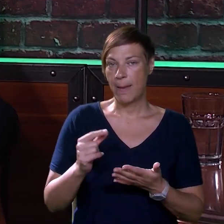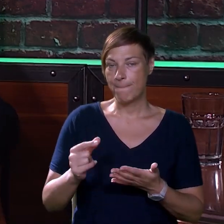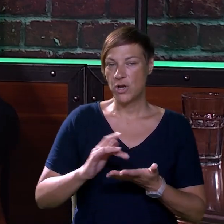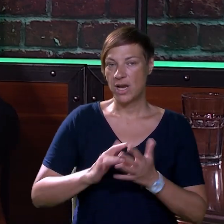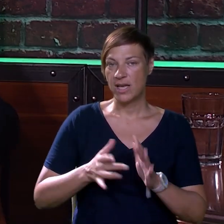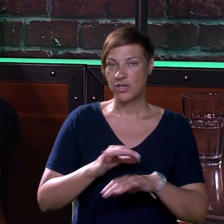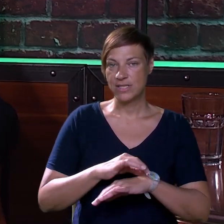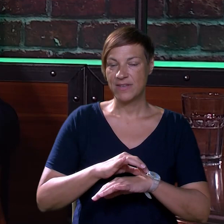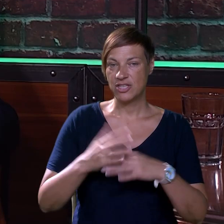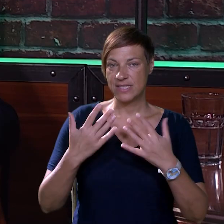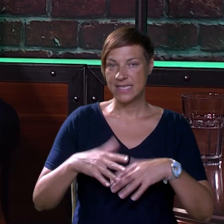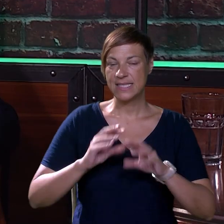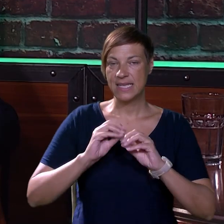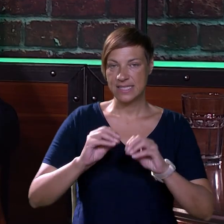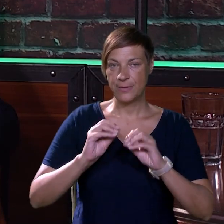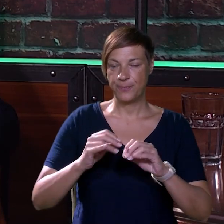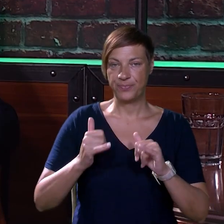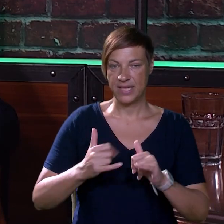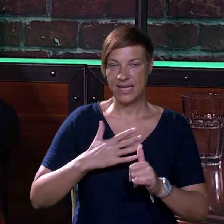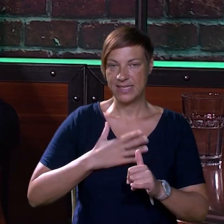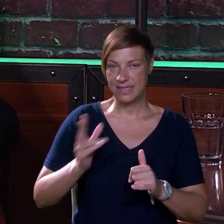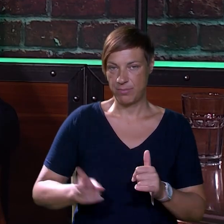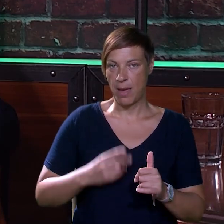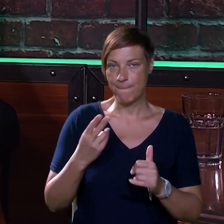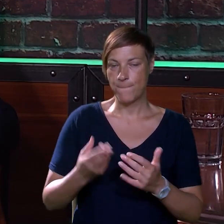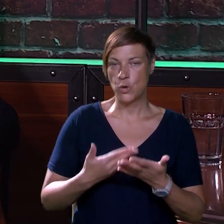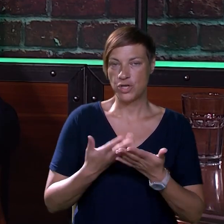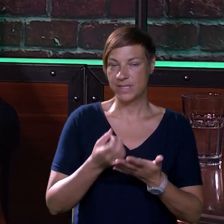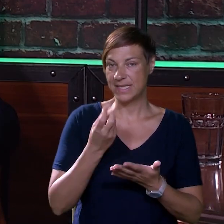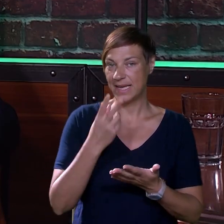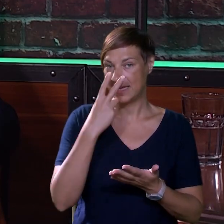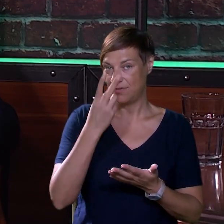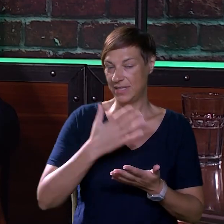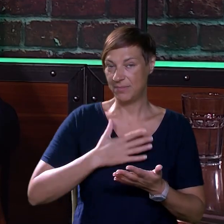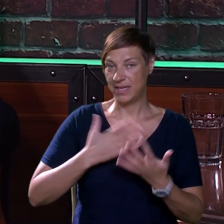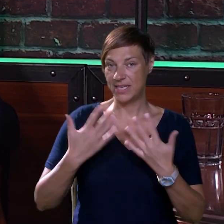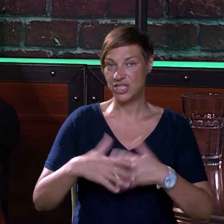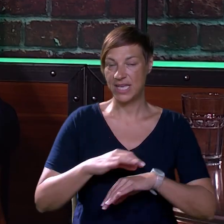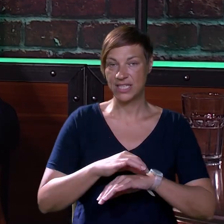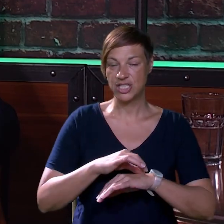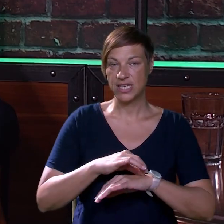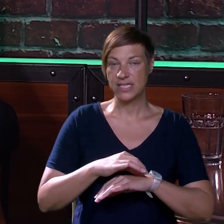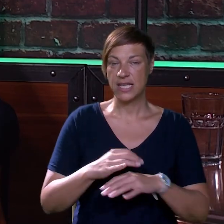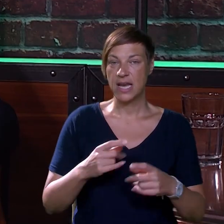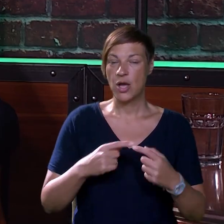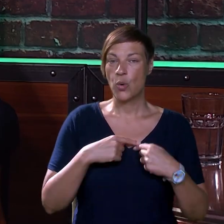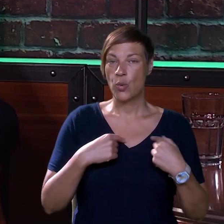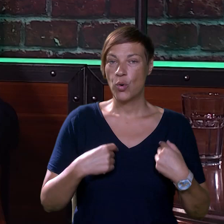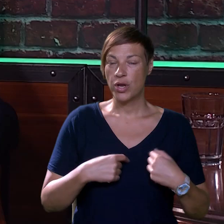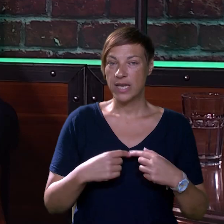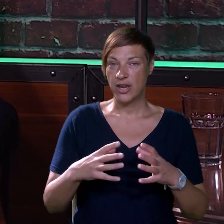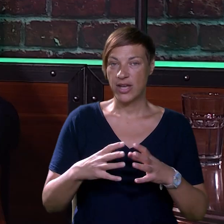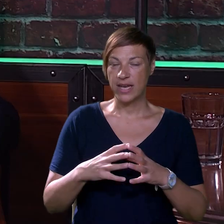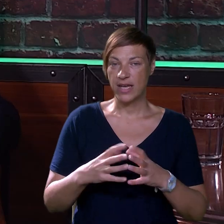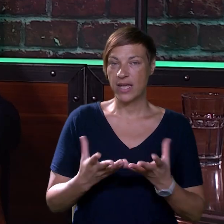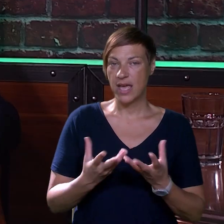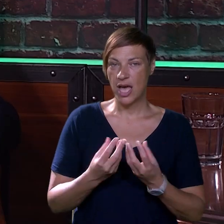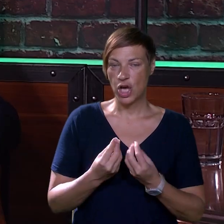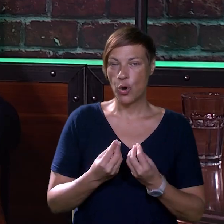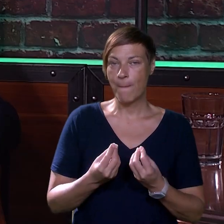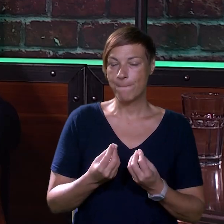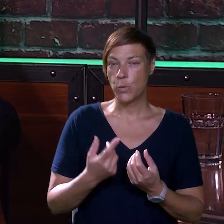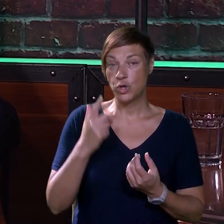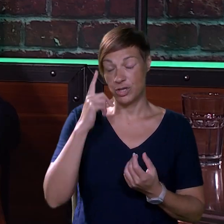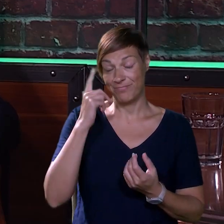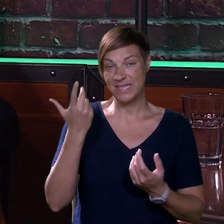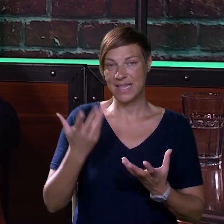sve te sestre i tehničare educirati. Danas sam ja ponosan kada vidim da naši tehničari i sestre u koronarnoj kardiologiji jako puno